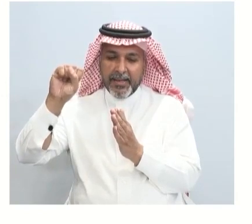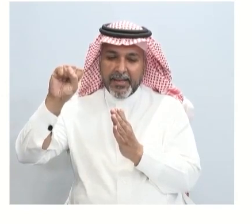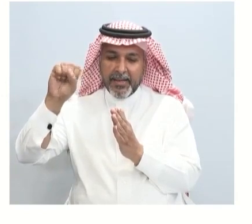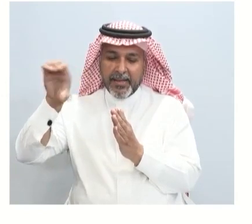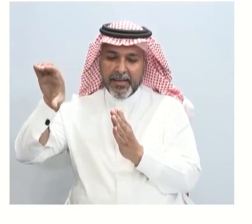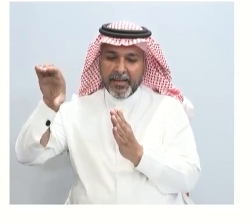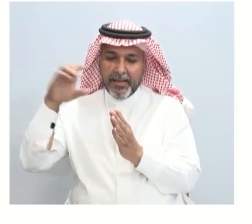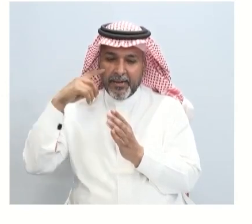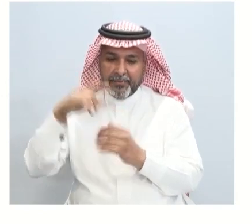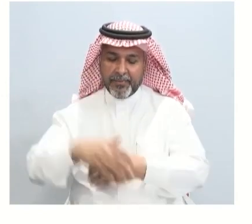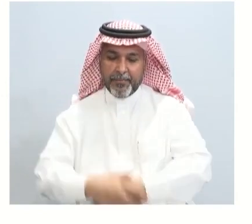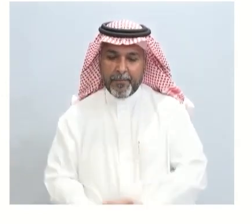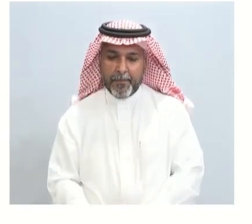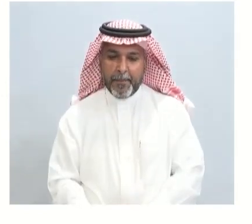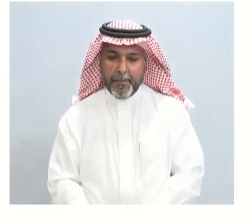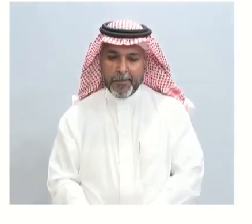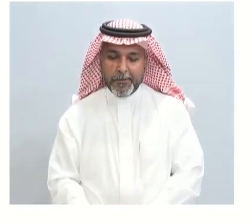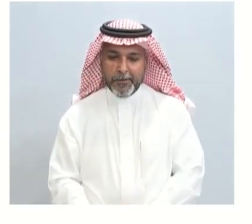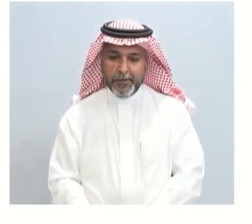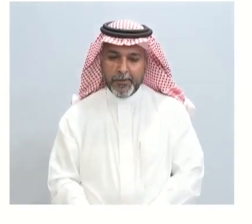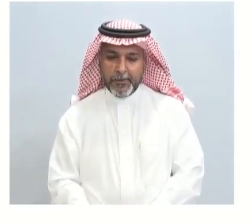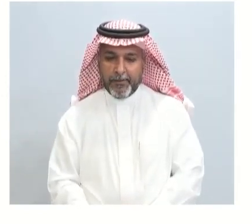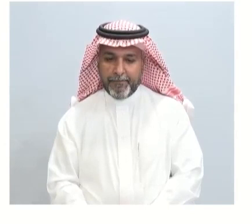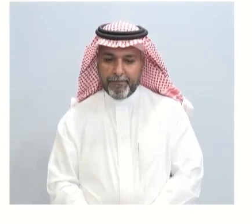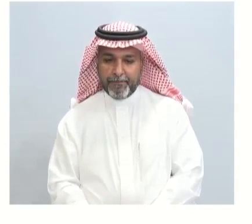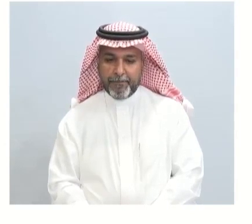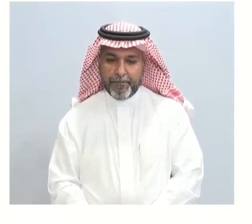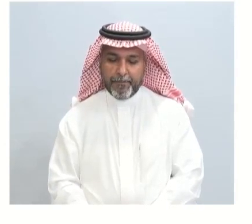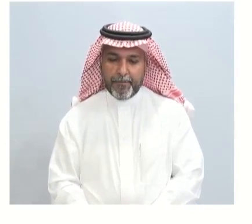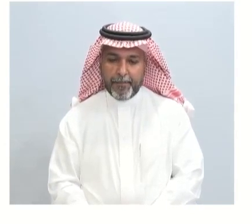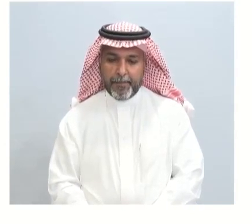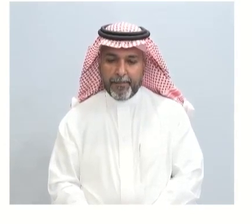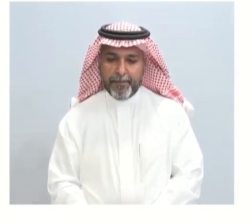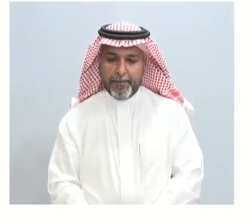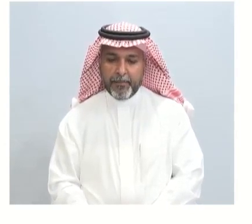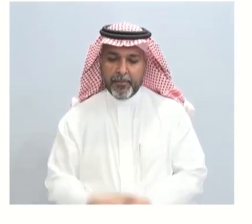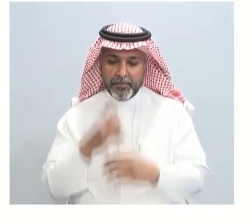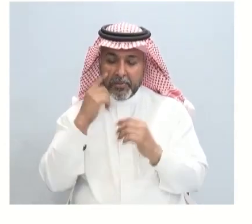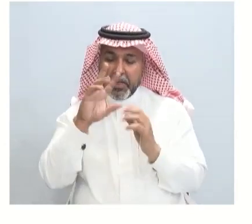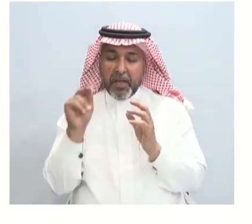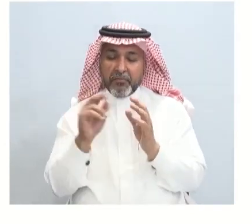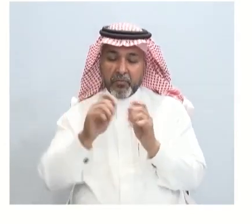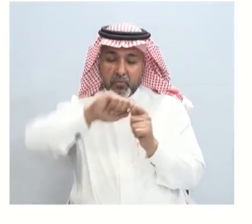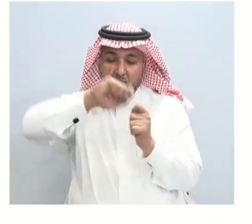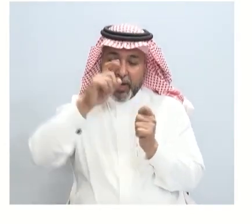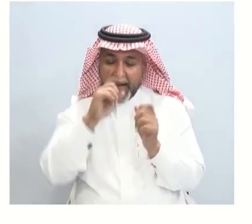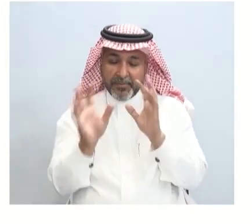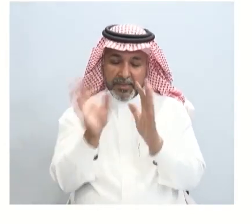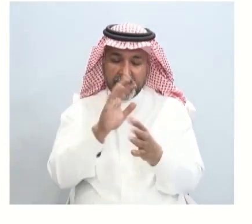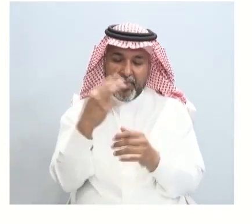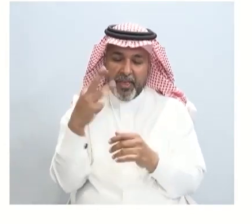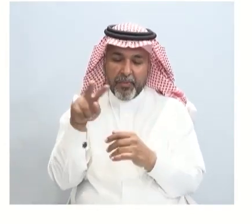وجزء تحت بهذا الشكل طول الدوره حيكون 360 درجه والسعه غير